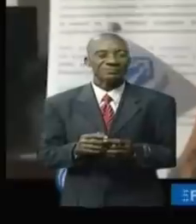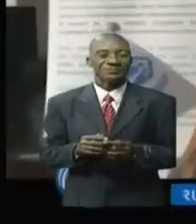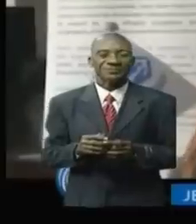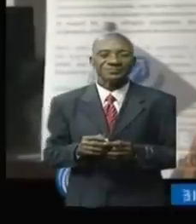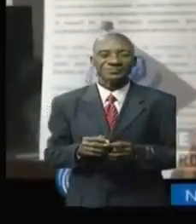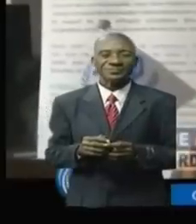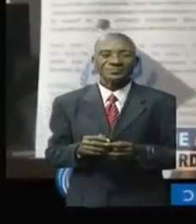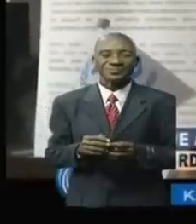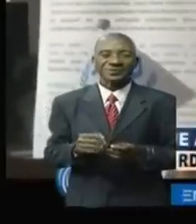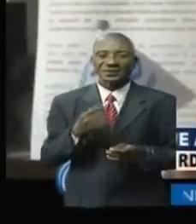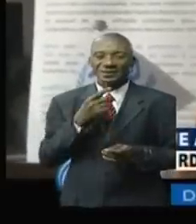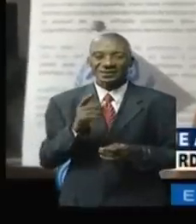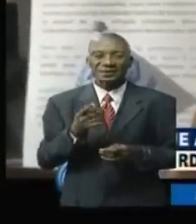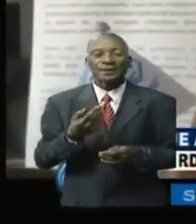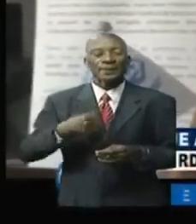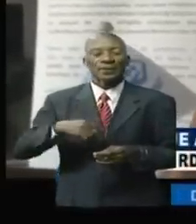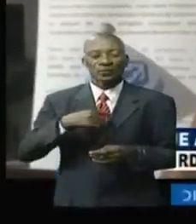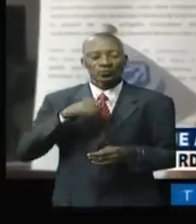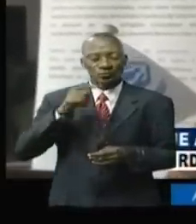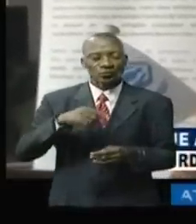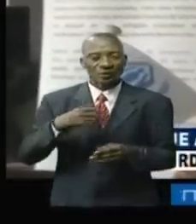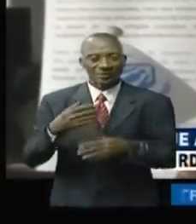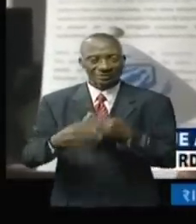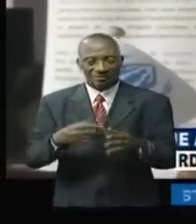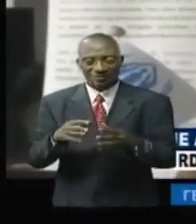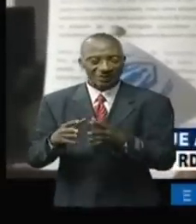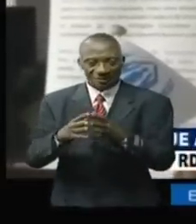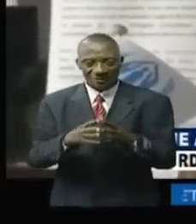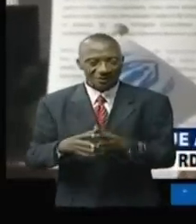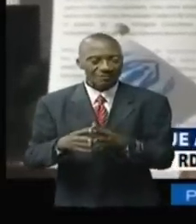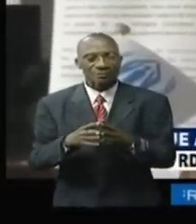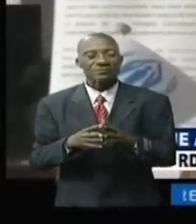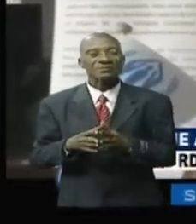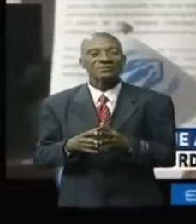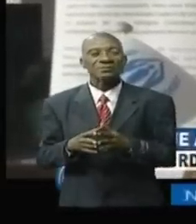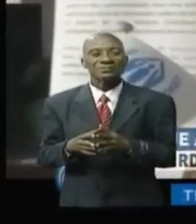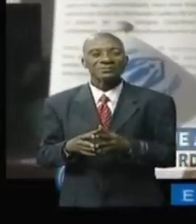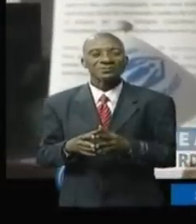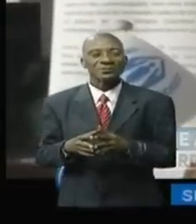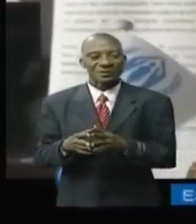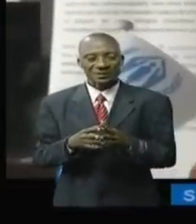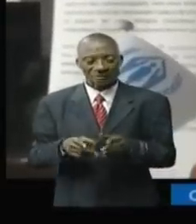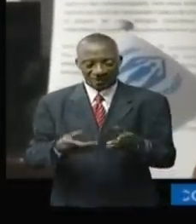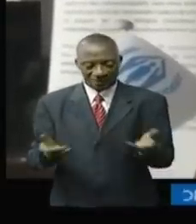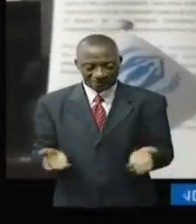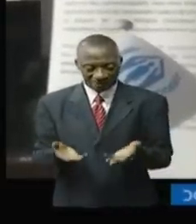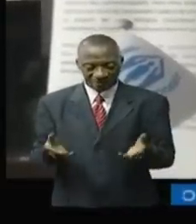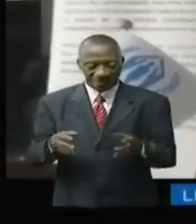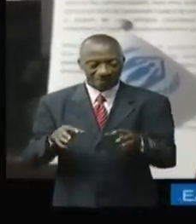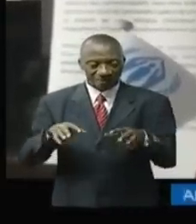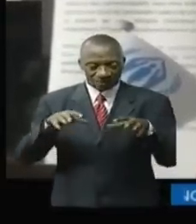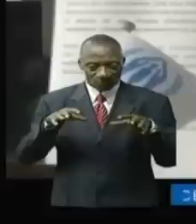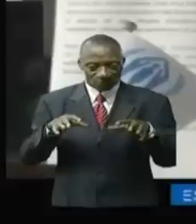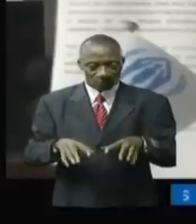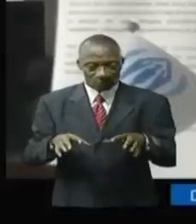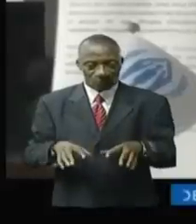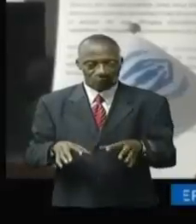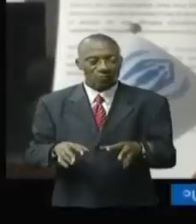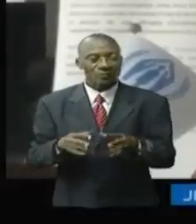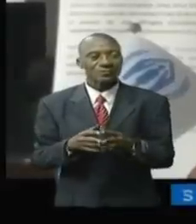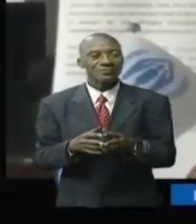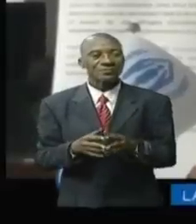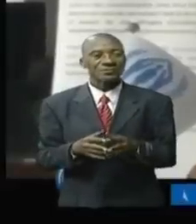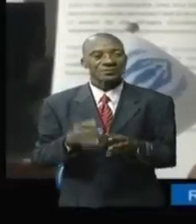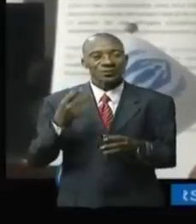commencé à travailler aux Nations Unies, depuis 1994, le Congo est quasiment en perpétuel état